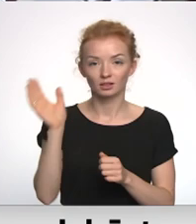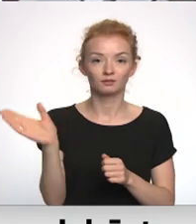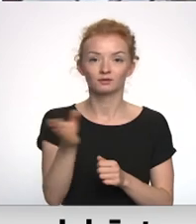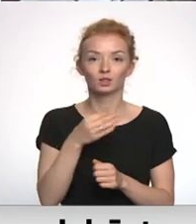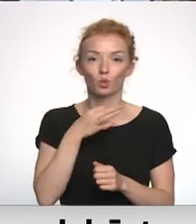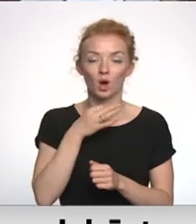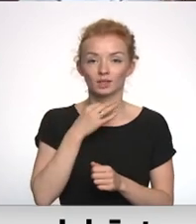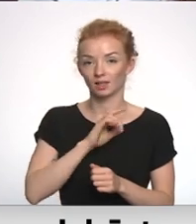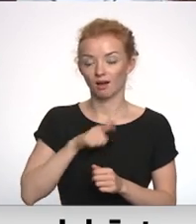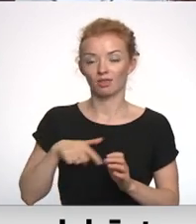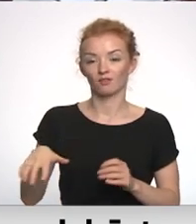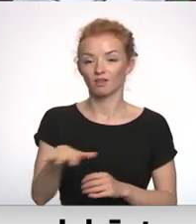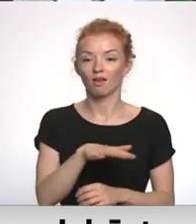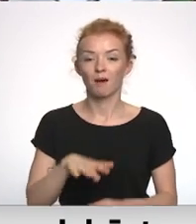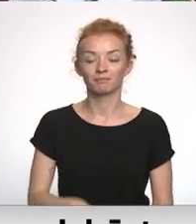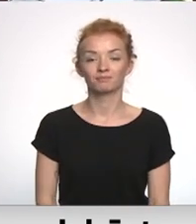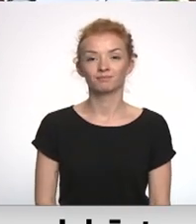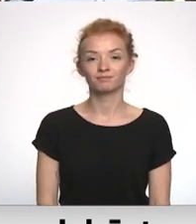Latvijā.